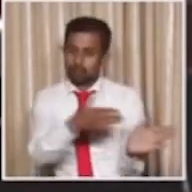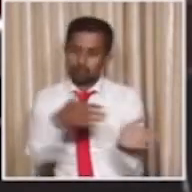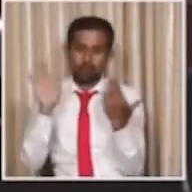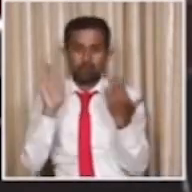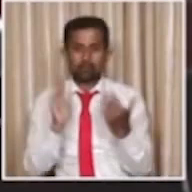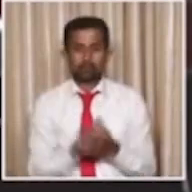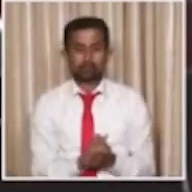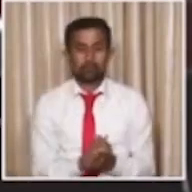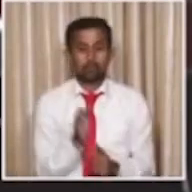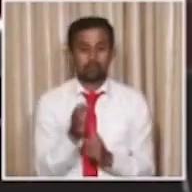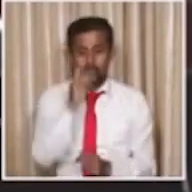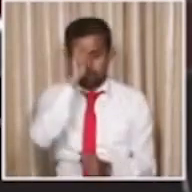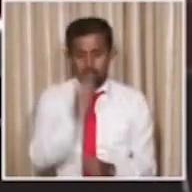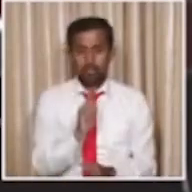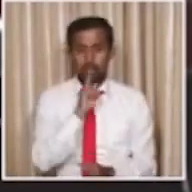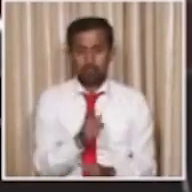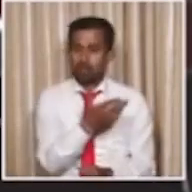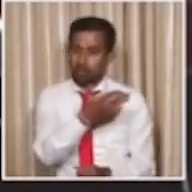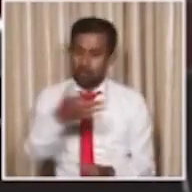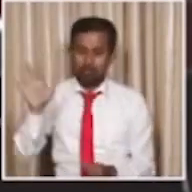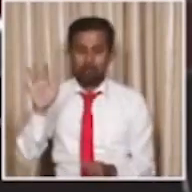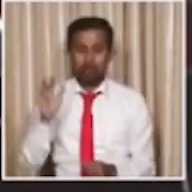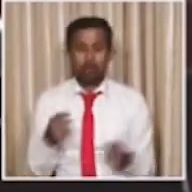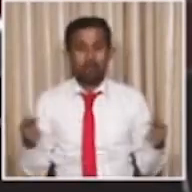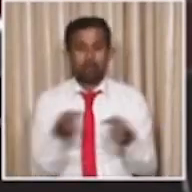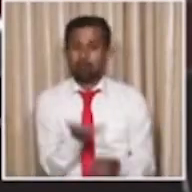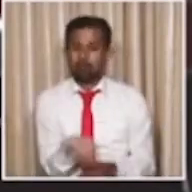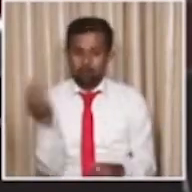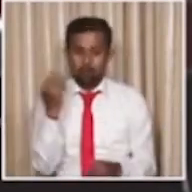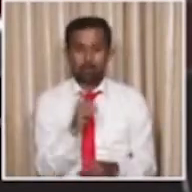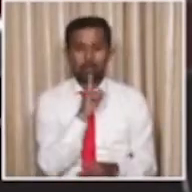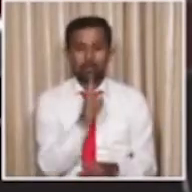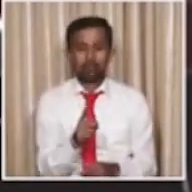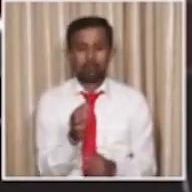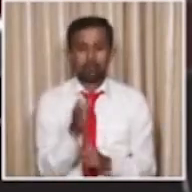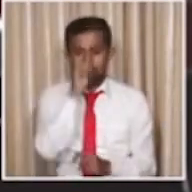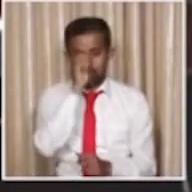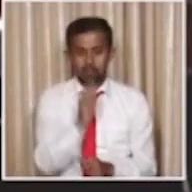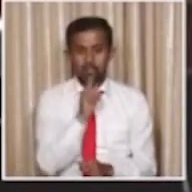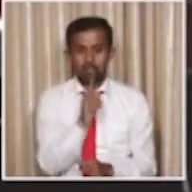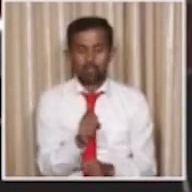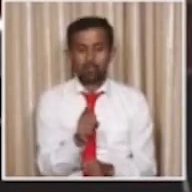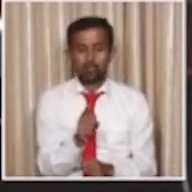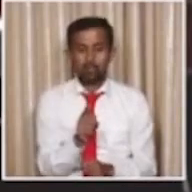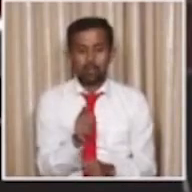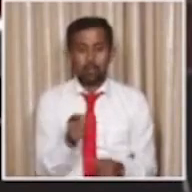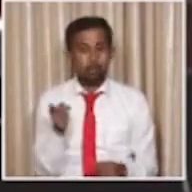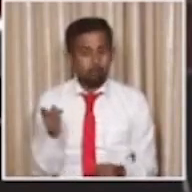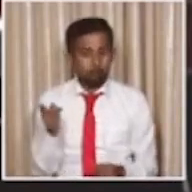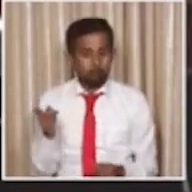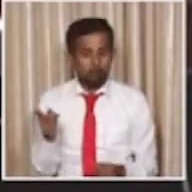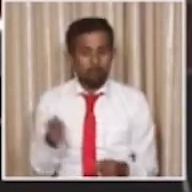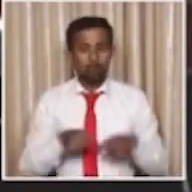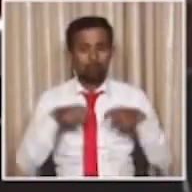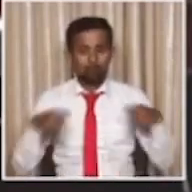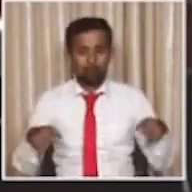කියලා. ජනාධිපතිතුමා කිව්වා නැව අරින්න කියලා. ජනාධිපතිතුමා නැව අරින්න කියනකොට ජනාධිපතිතුමා කිව්වේ මොකද්ද? ජනාධිපතිතුමා කිව්වා මේ